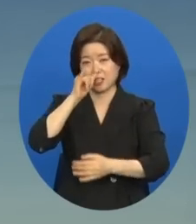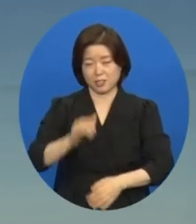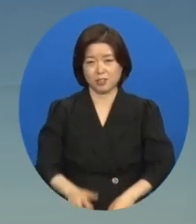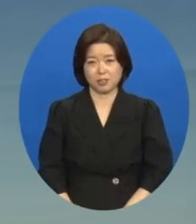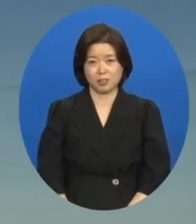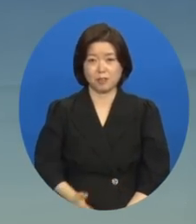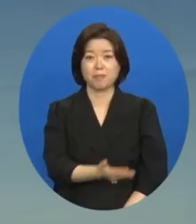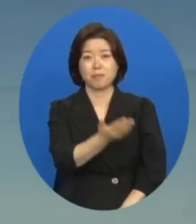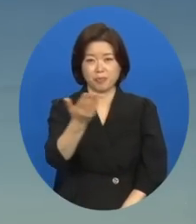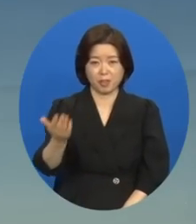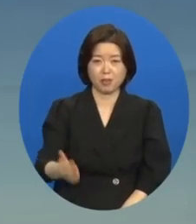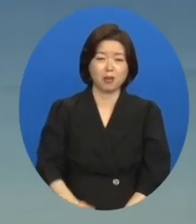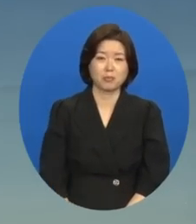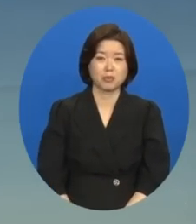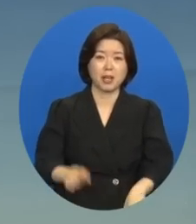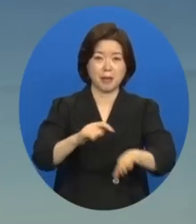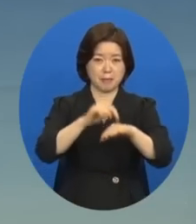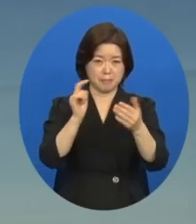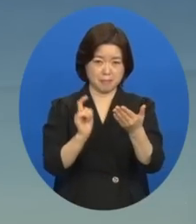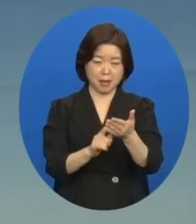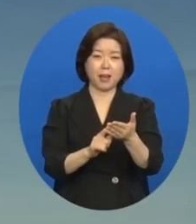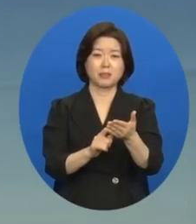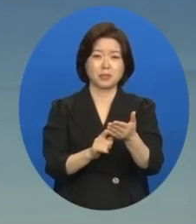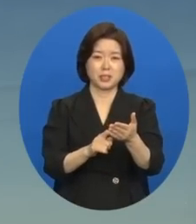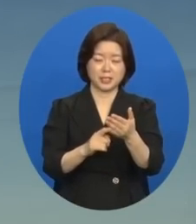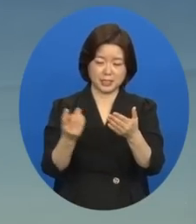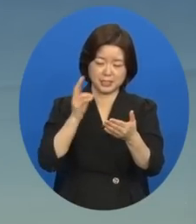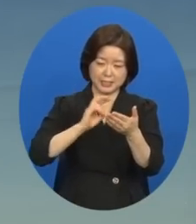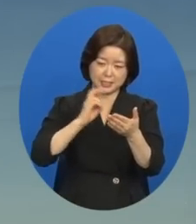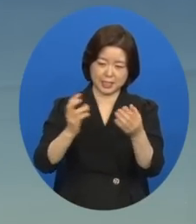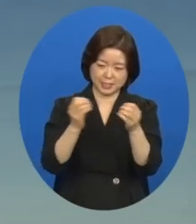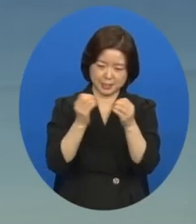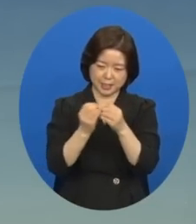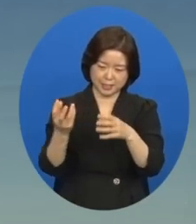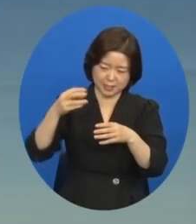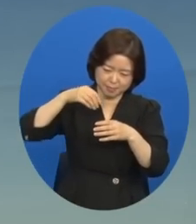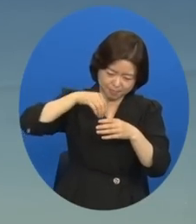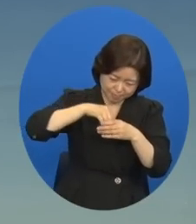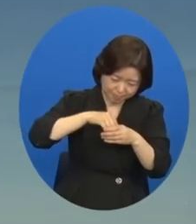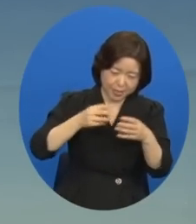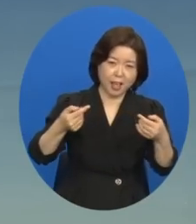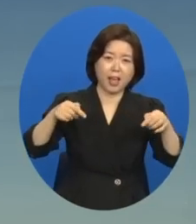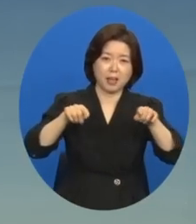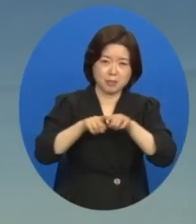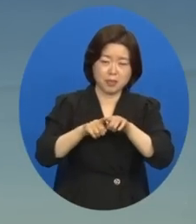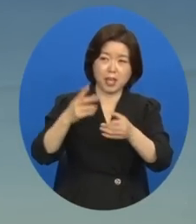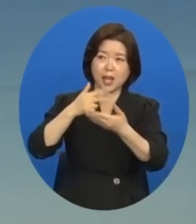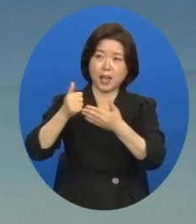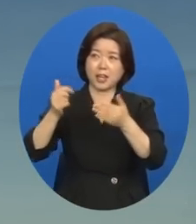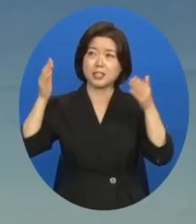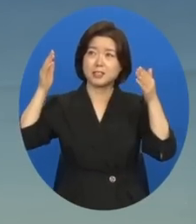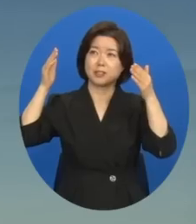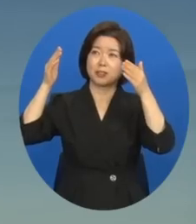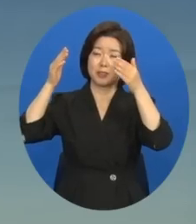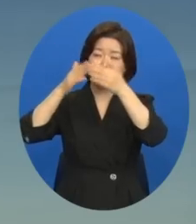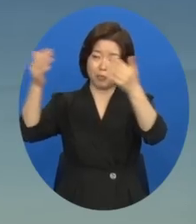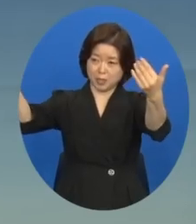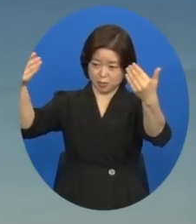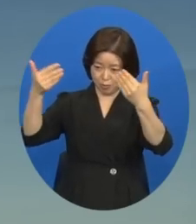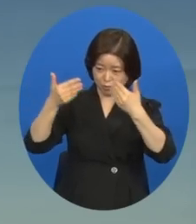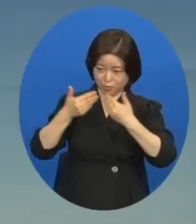여러분, 여러분의 마음을 이 찬양의 가사에 담아서 하나님 주목하시는데 주목하신